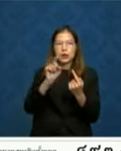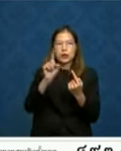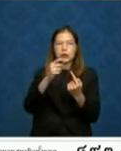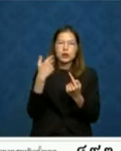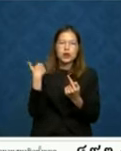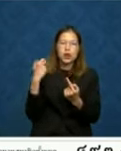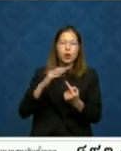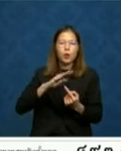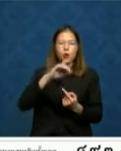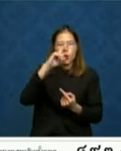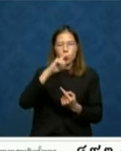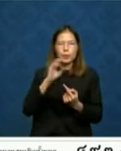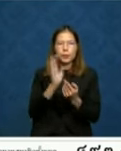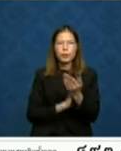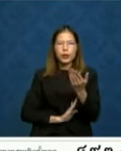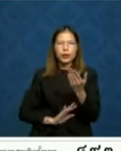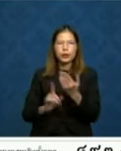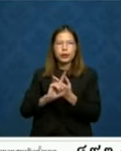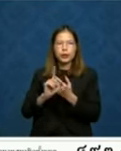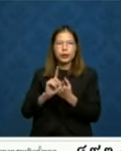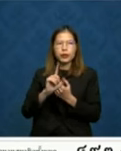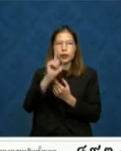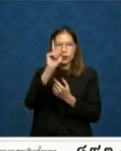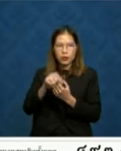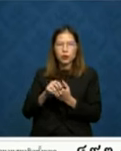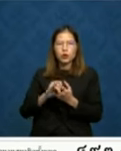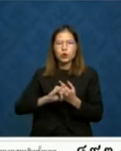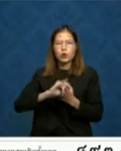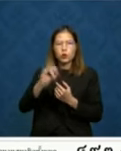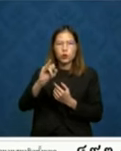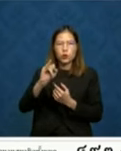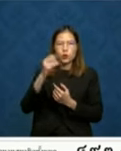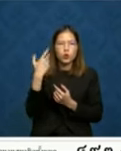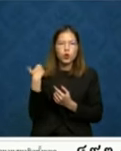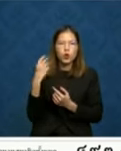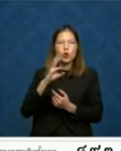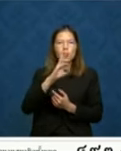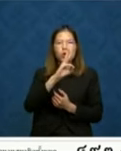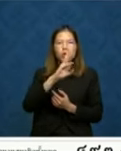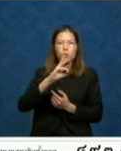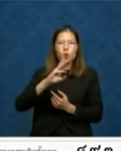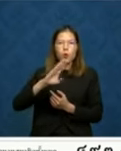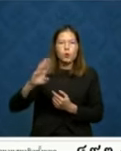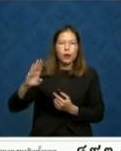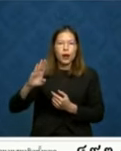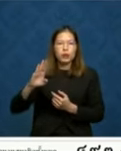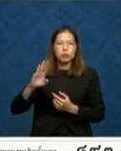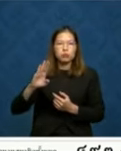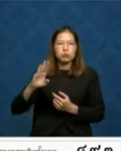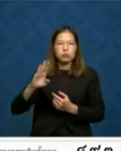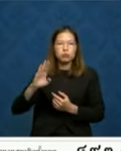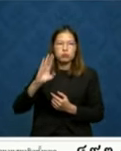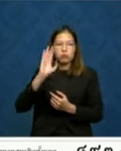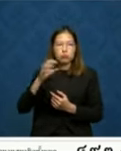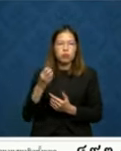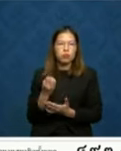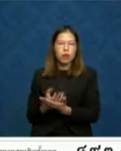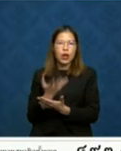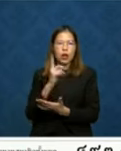ของประเทศไทยเนี่ยแบบถูกที่สุด66บาทต่อซองแพงที่สุด